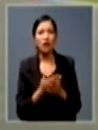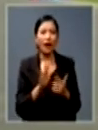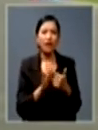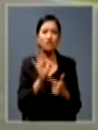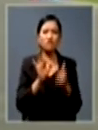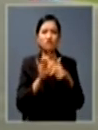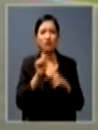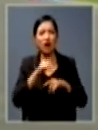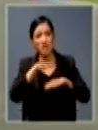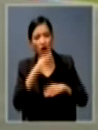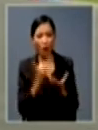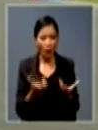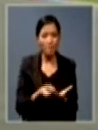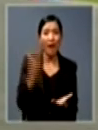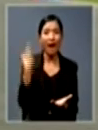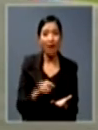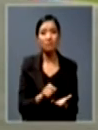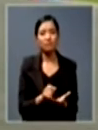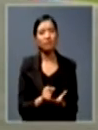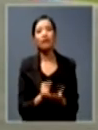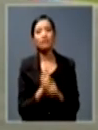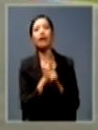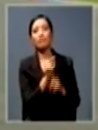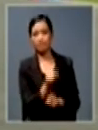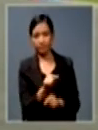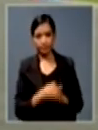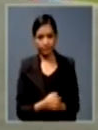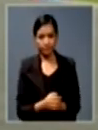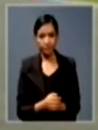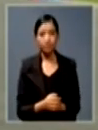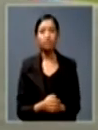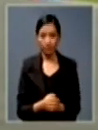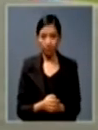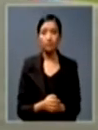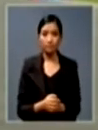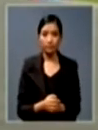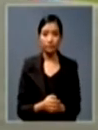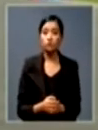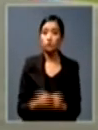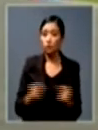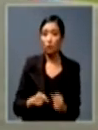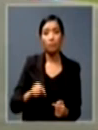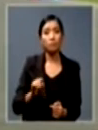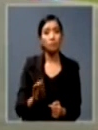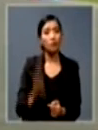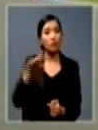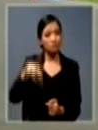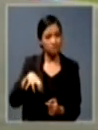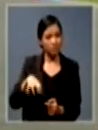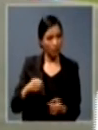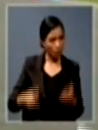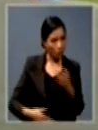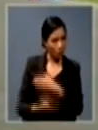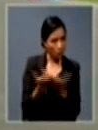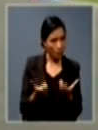านี้แล้วราคาสินค้าสูงแล้ว มันขึ้นไปแล้ว มันขึ้นไปแล้วค่าครองชีพปรับตามเพราะฉะนั้นผู้ประกอบการอย่าถือโอกาสไปปรับราคา